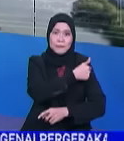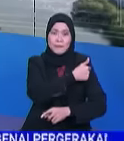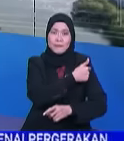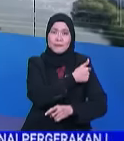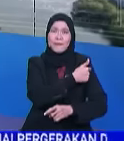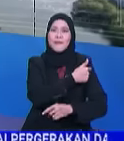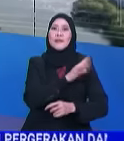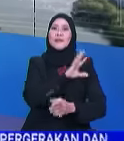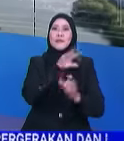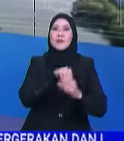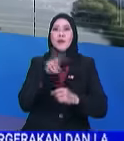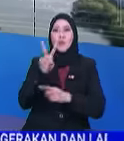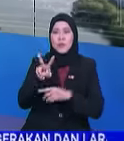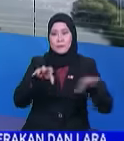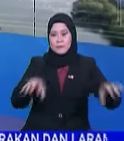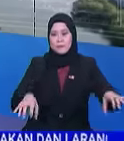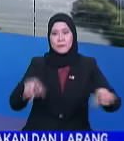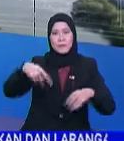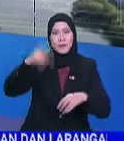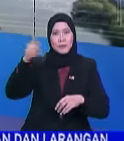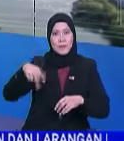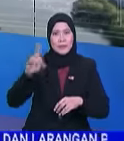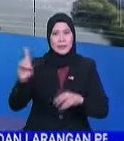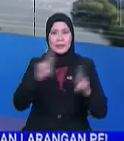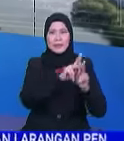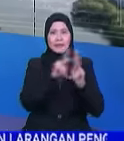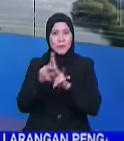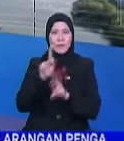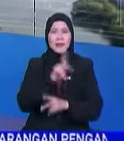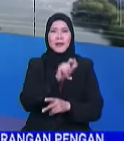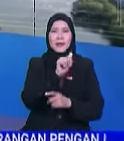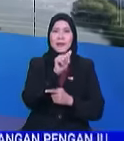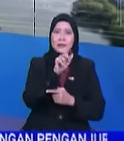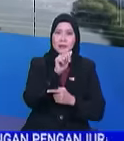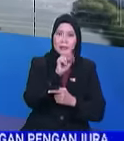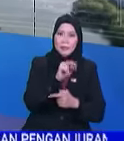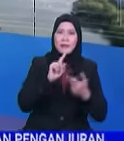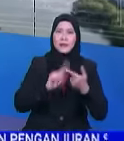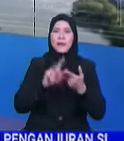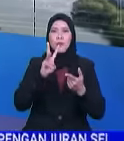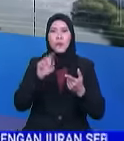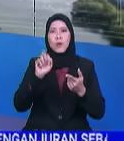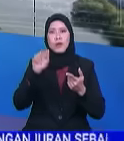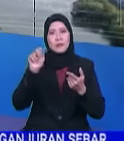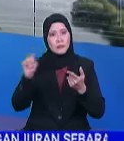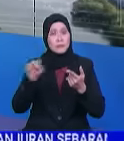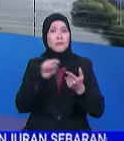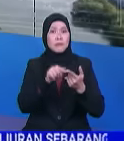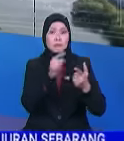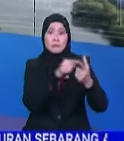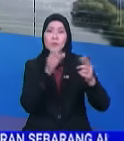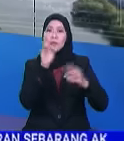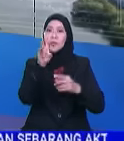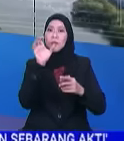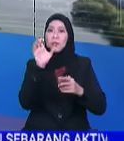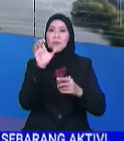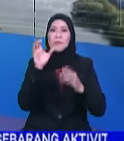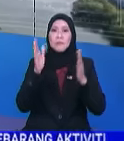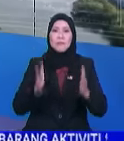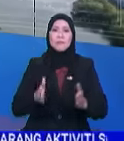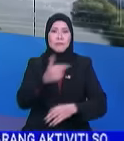ini meliputi dua lokaliti PKPD di Kampung Kalansanan dan Kampung Warisan Inanam yang menyasarkan 700